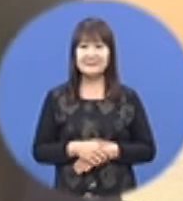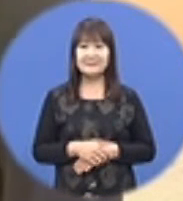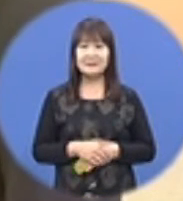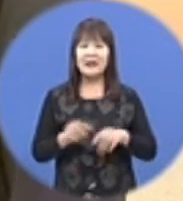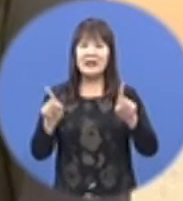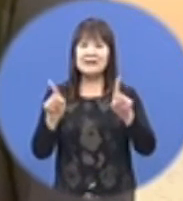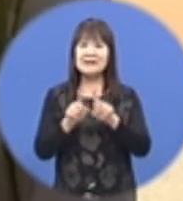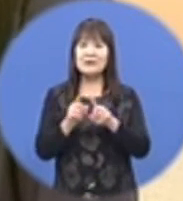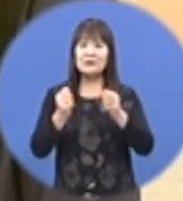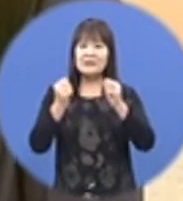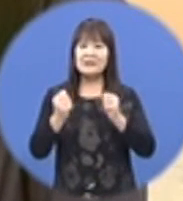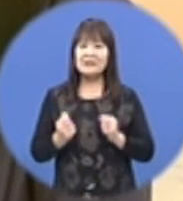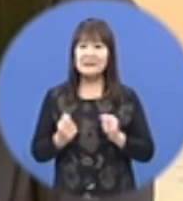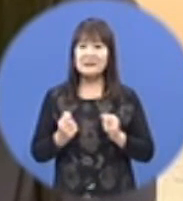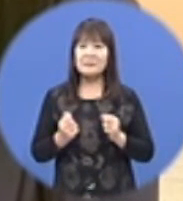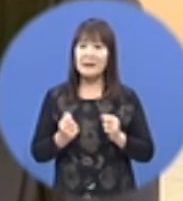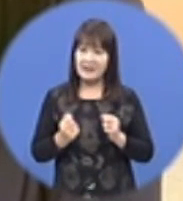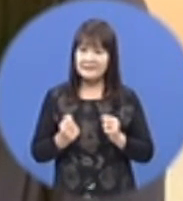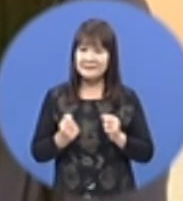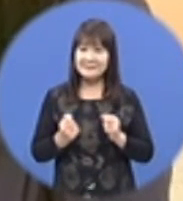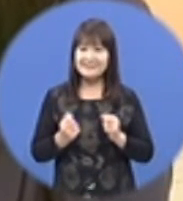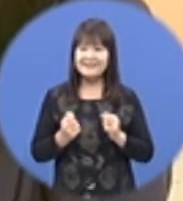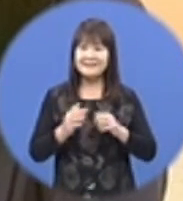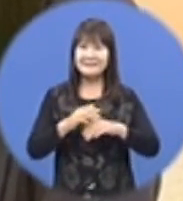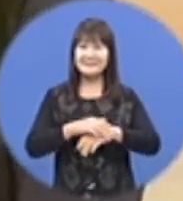一緒に住まない？